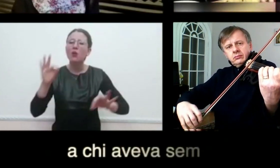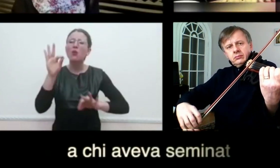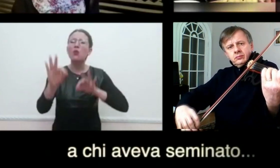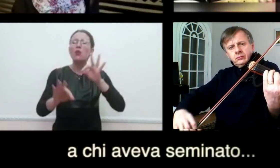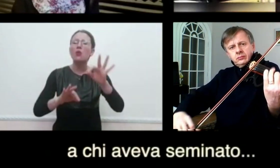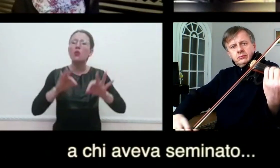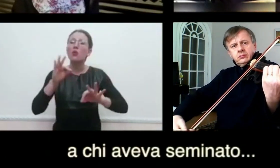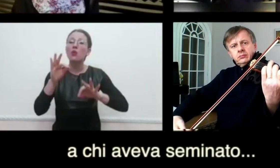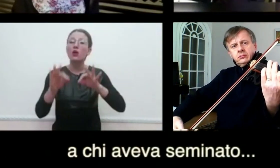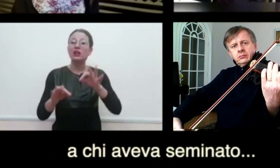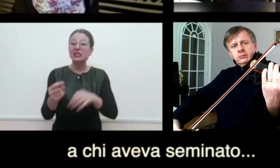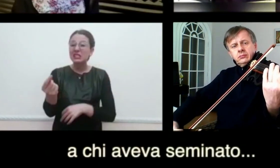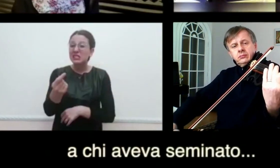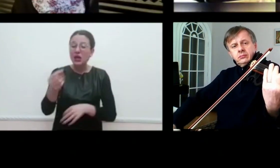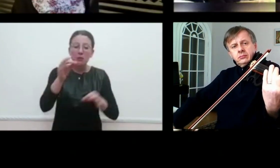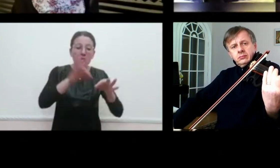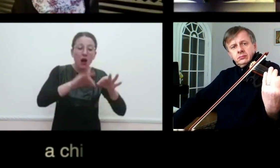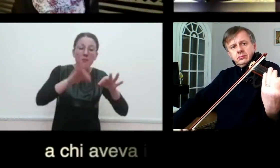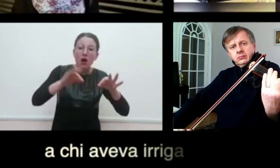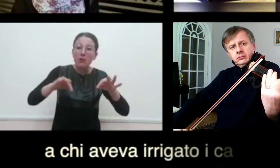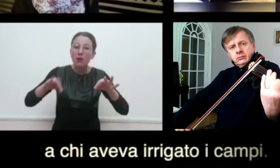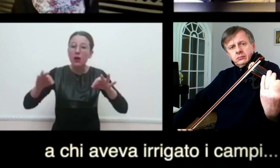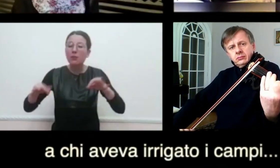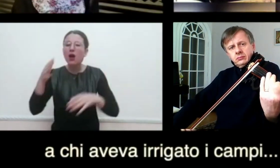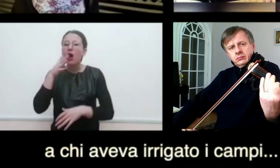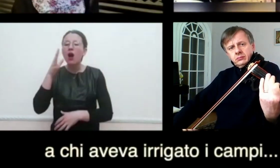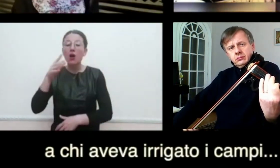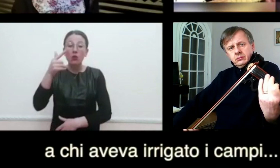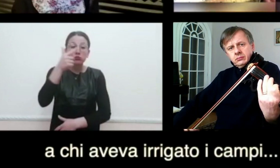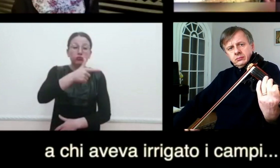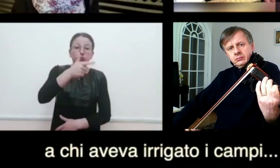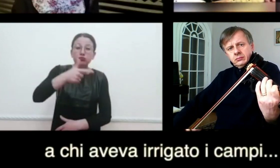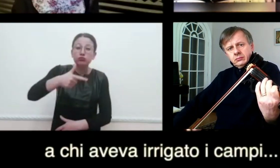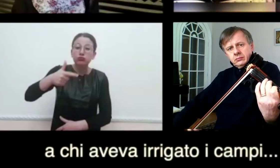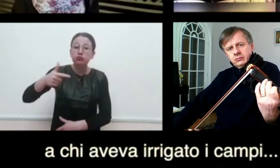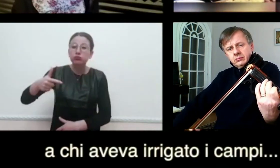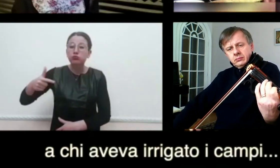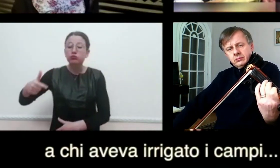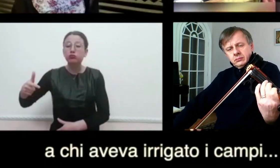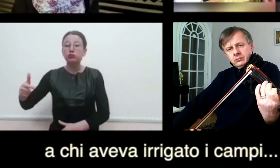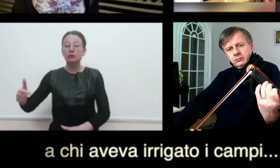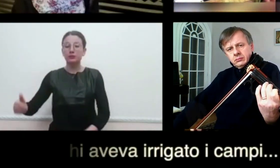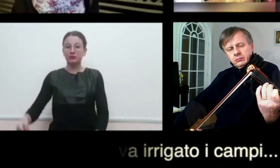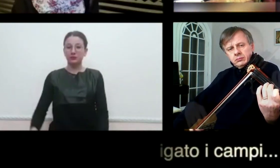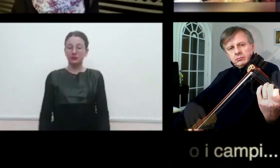chi aveva seminato, a chi aveva irrigato i campi.